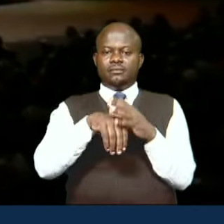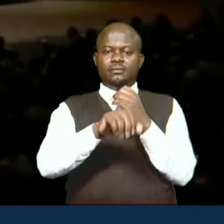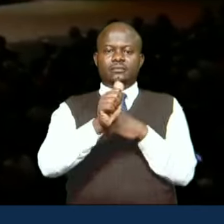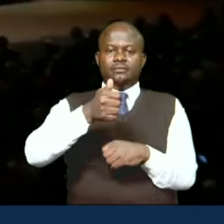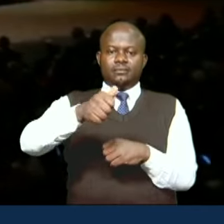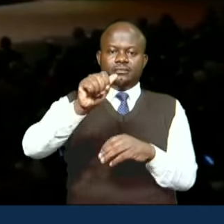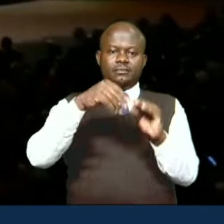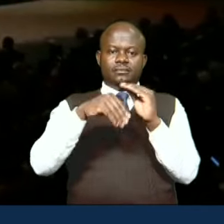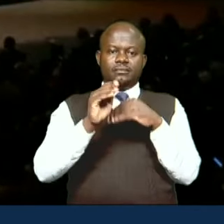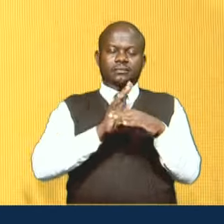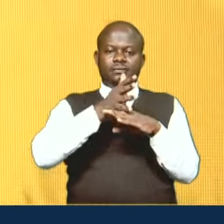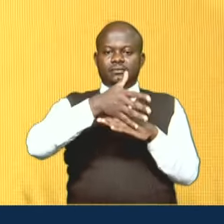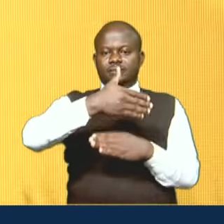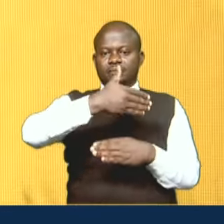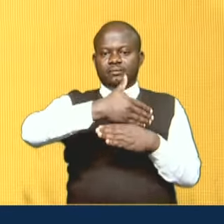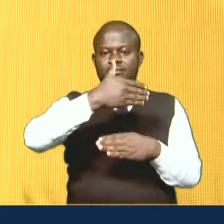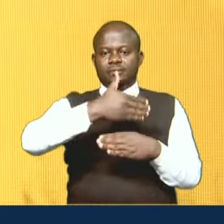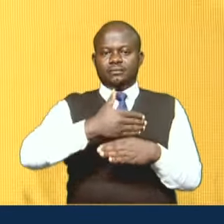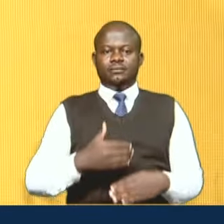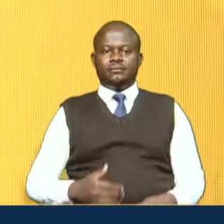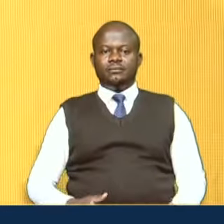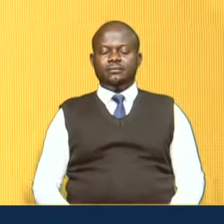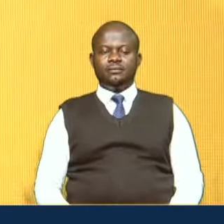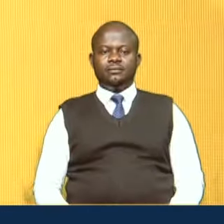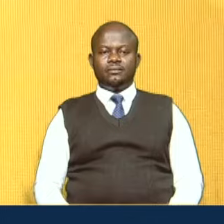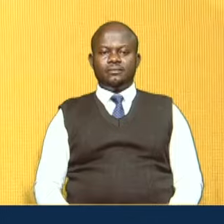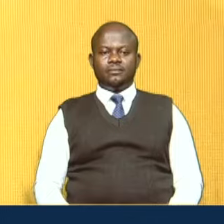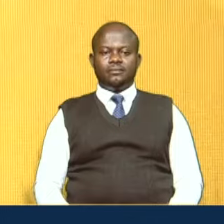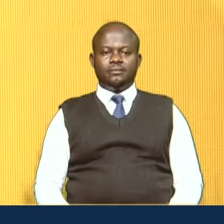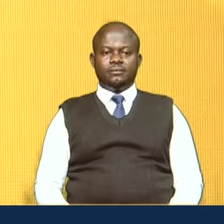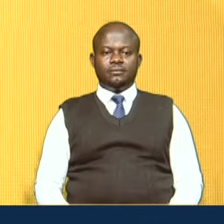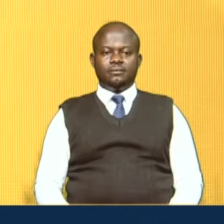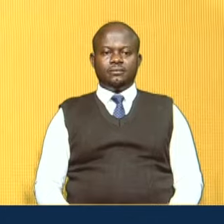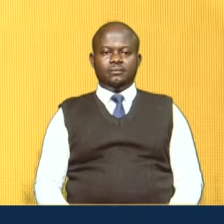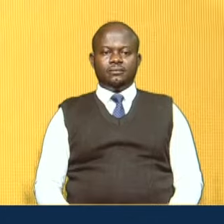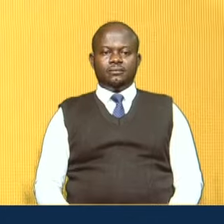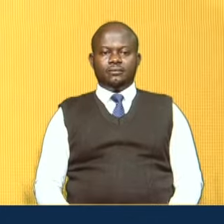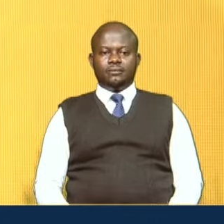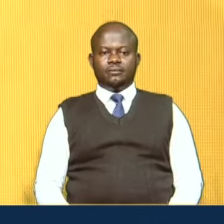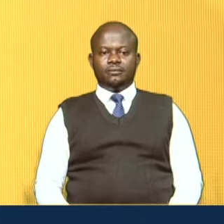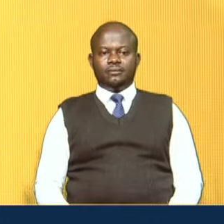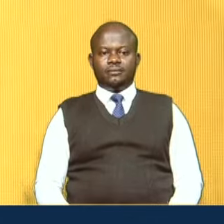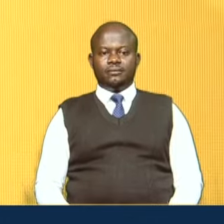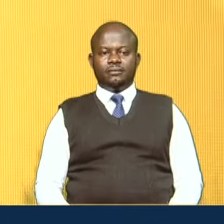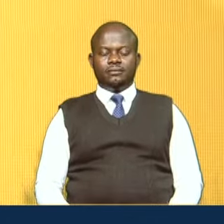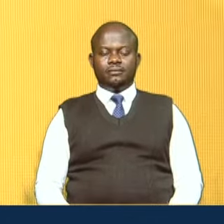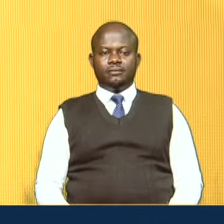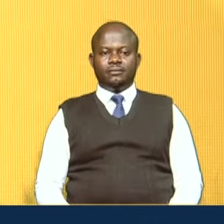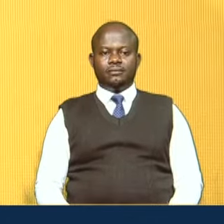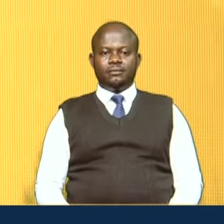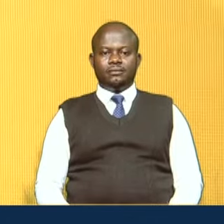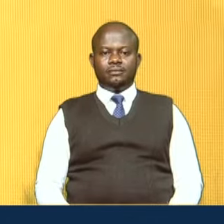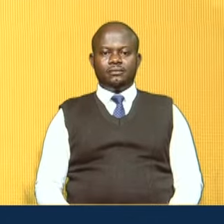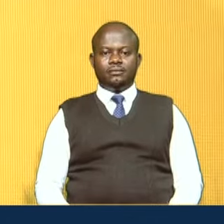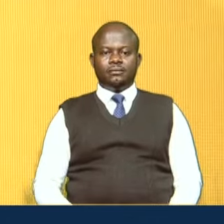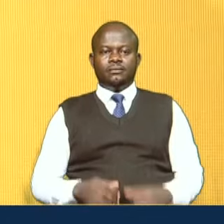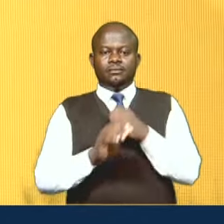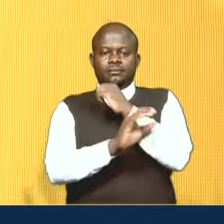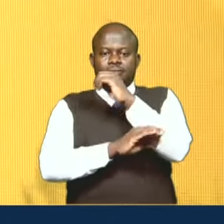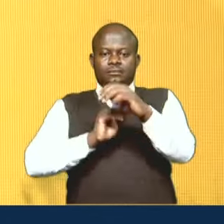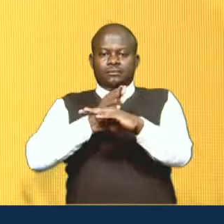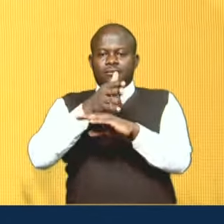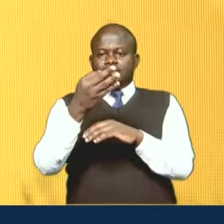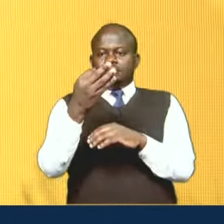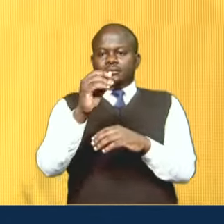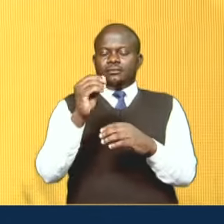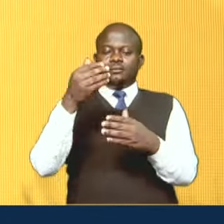by'ubucuruzi nyambukenya mipaka. Over 30 countries are now participating in the ibihugu birenga 30 kugeza